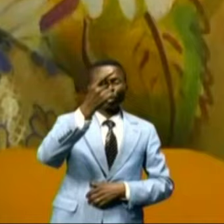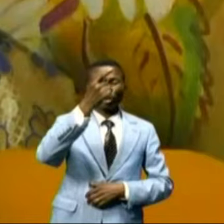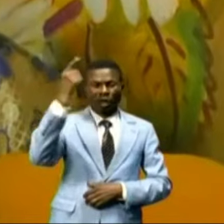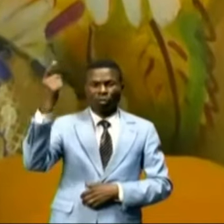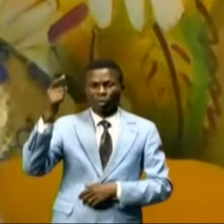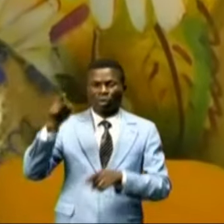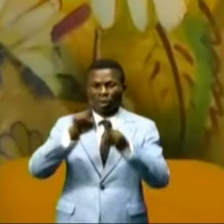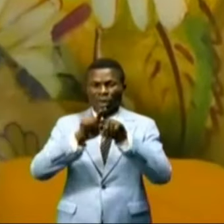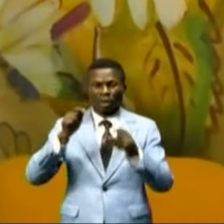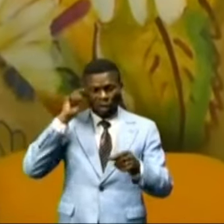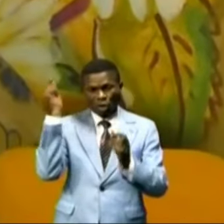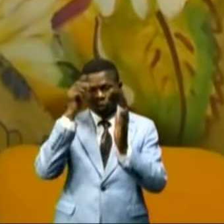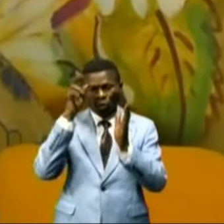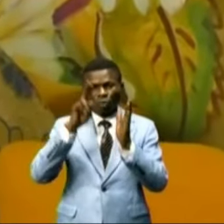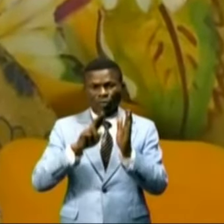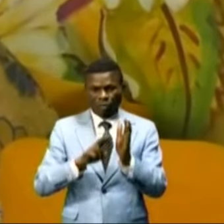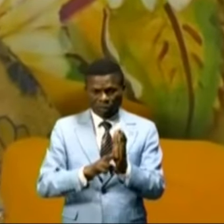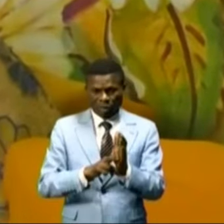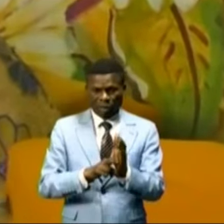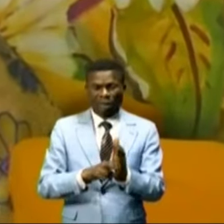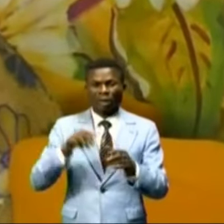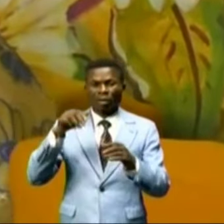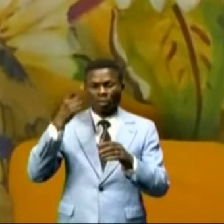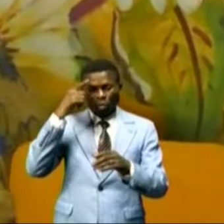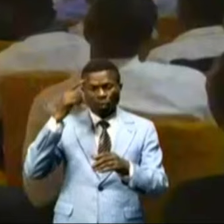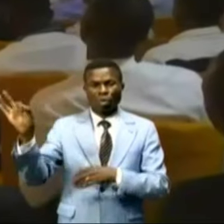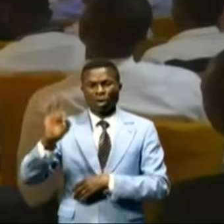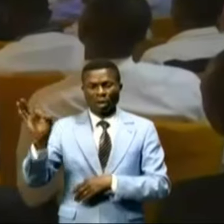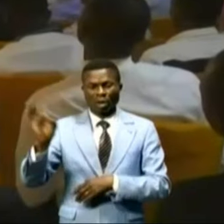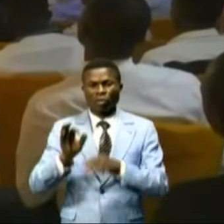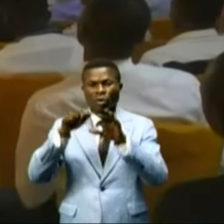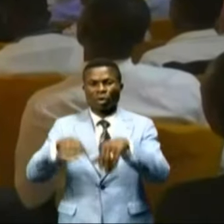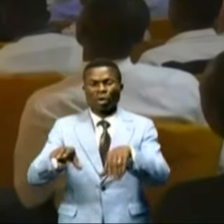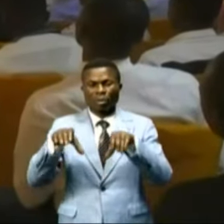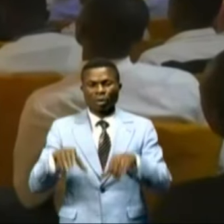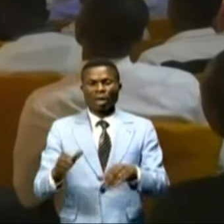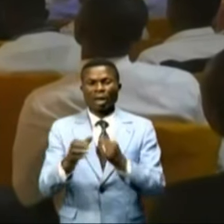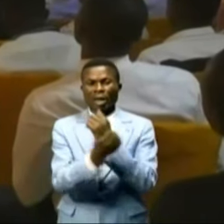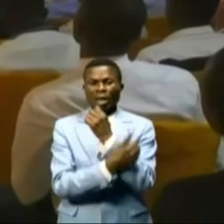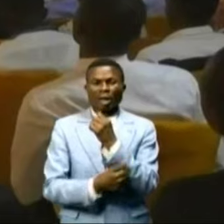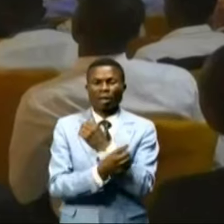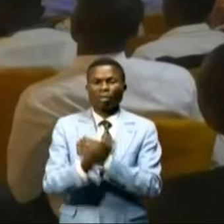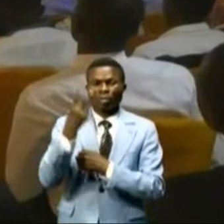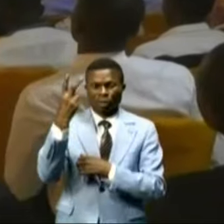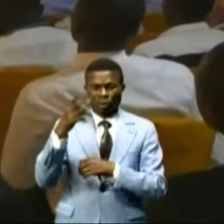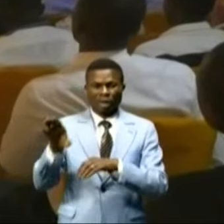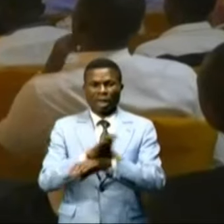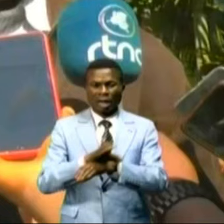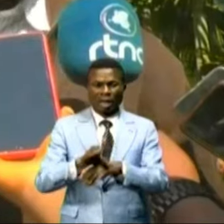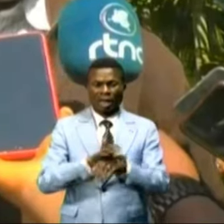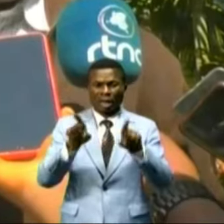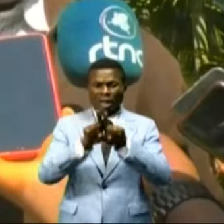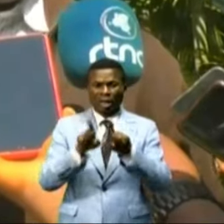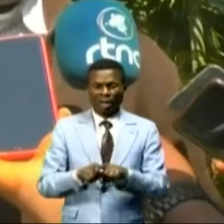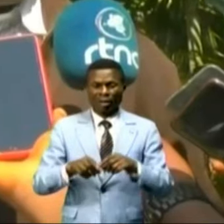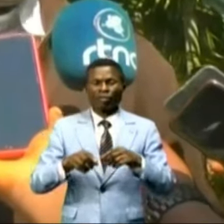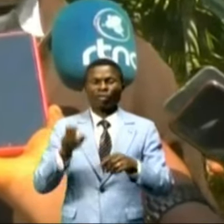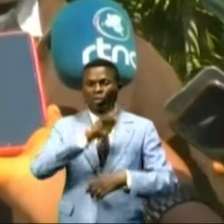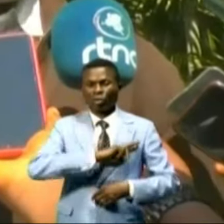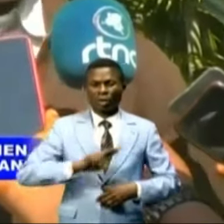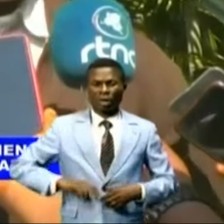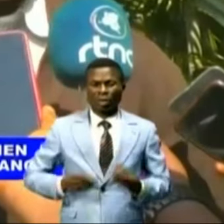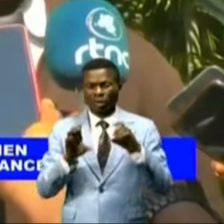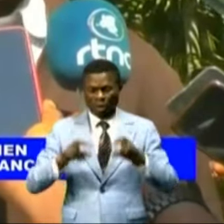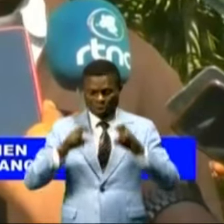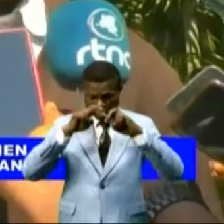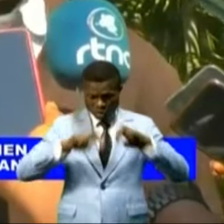de gouvernance des forêts dans le bassin du Congo, avec deux pays que nous avons décidé d'observer, d'analyser